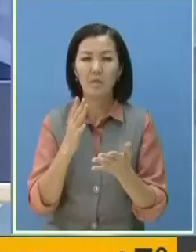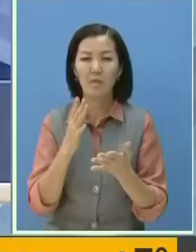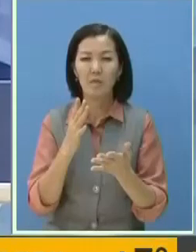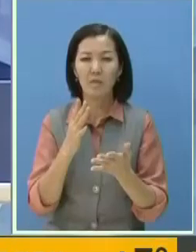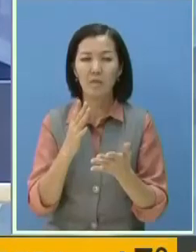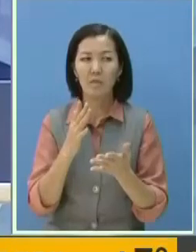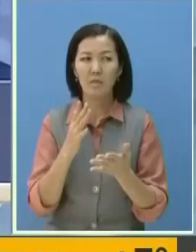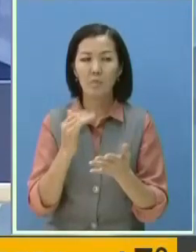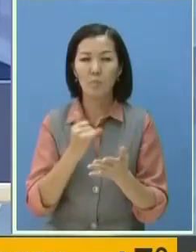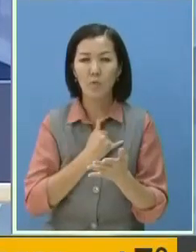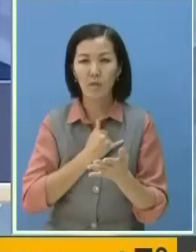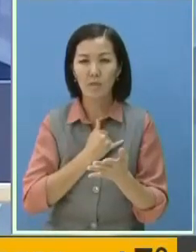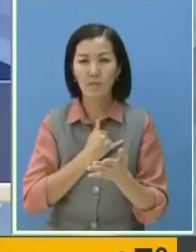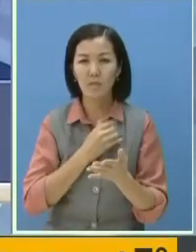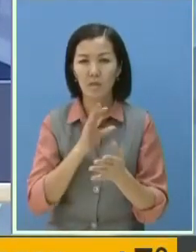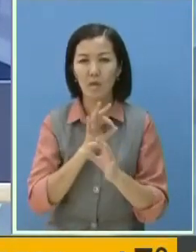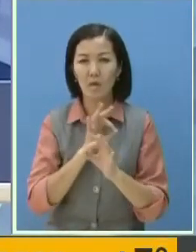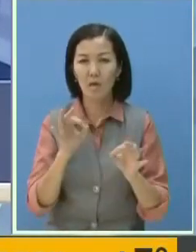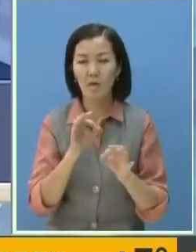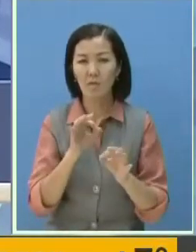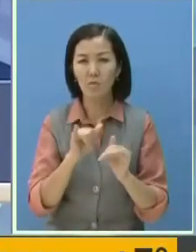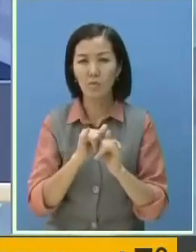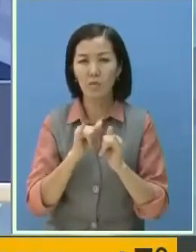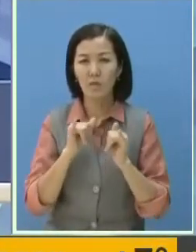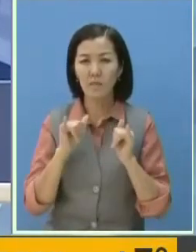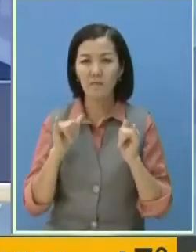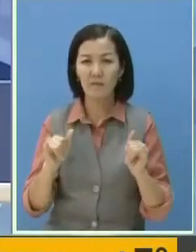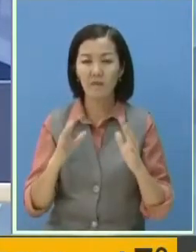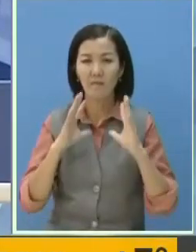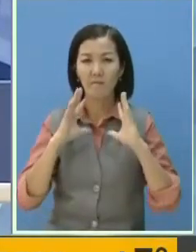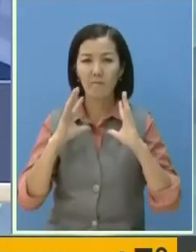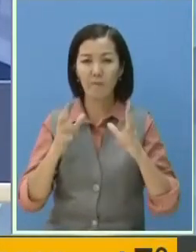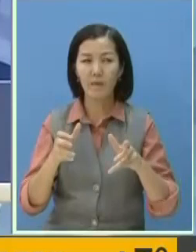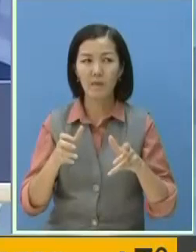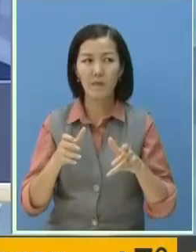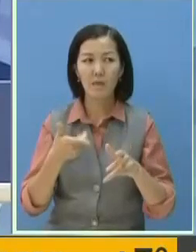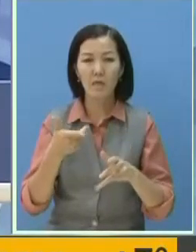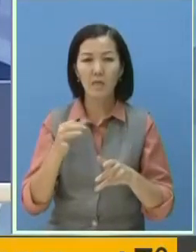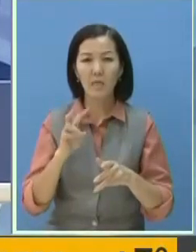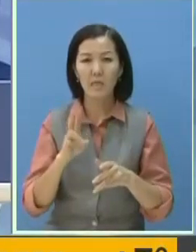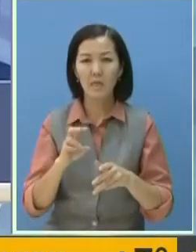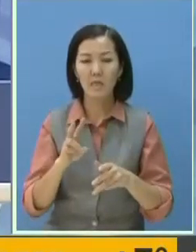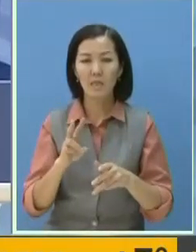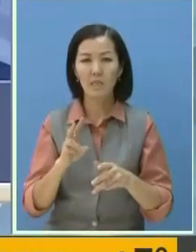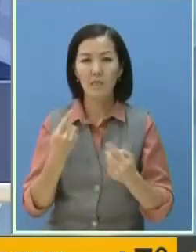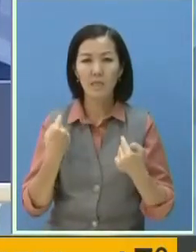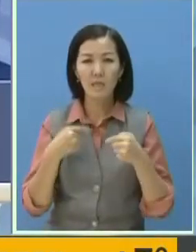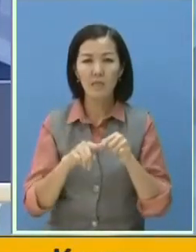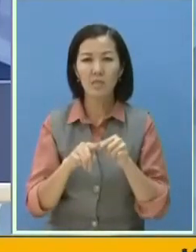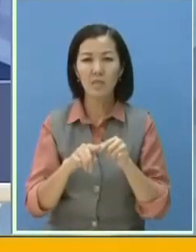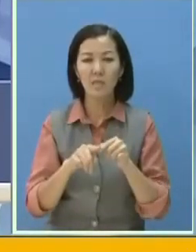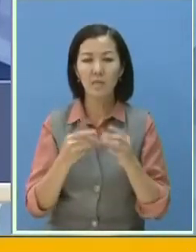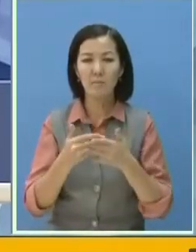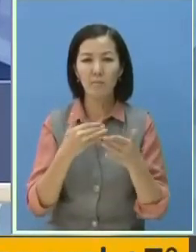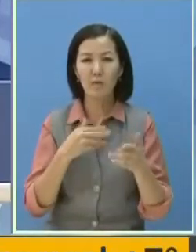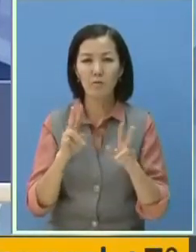нас очень хорошо сейчас развита, я имею в виду в мире, когда я говорю у нас, генная инженерия, да, которая предусматривает